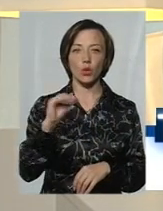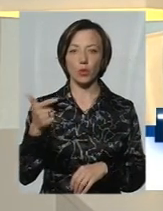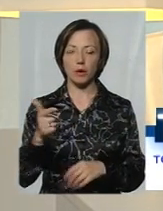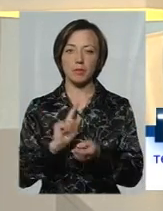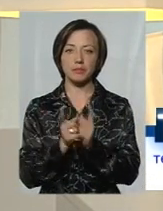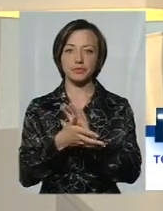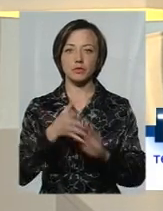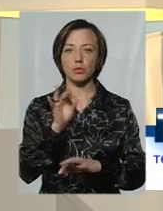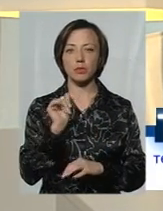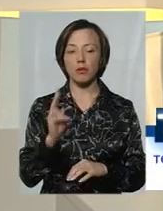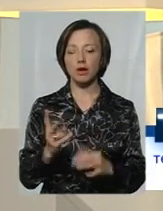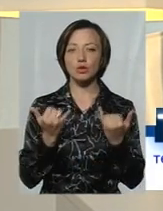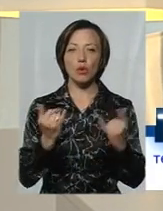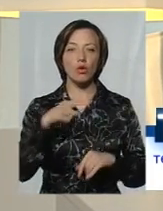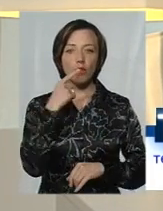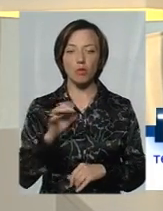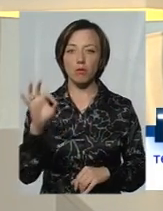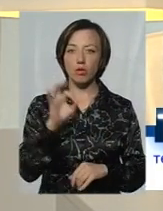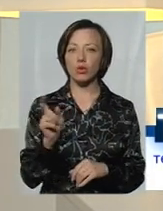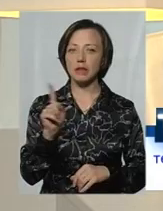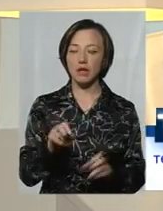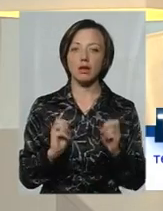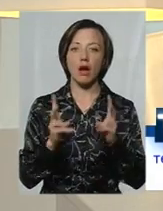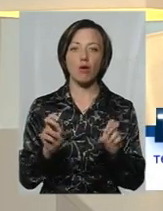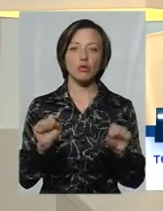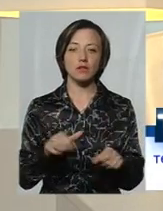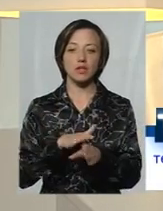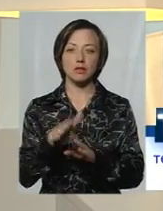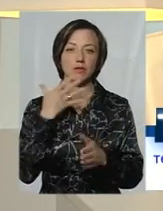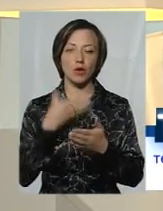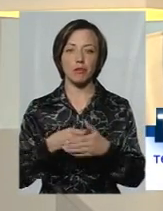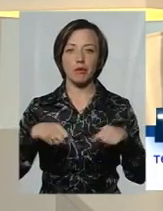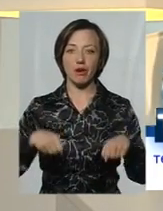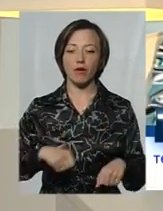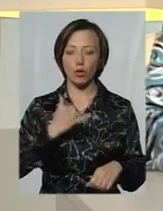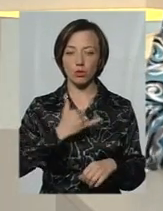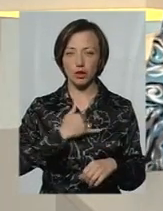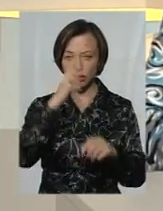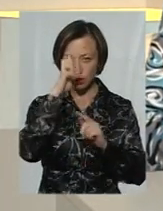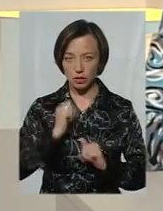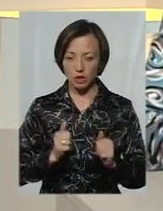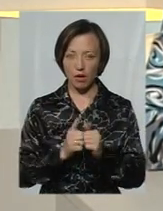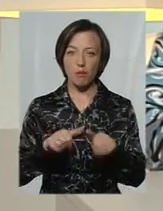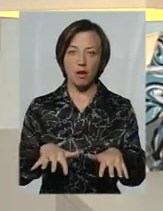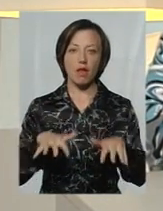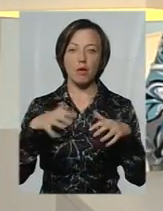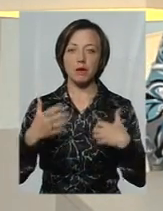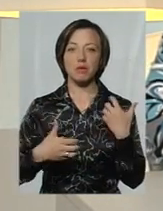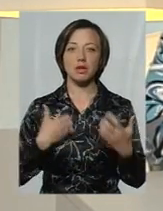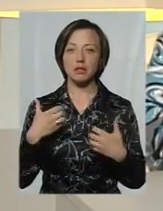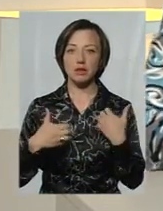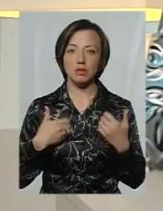І сьогодні говоримо про те, наскільки можливо реалізувати свої права в нашій державі. В парламенті вирують